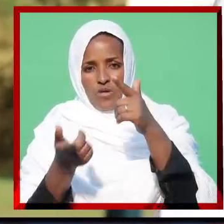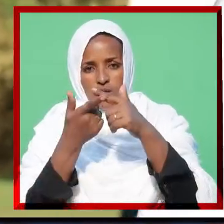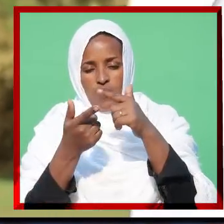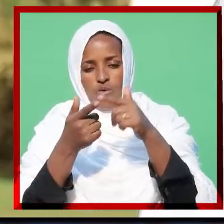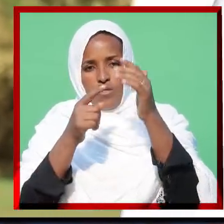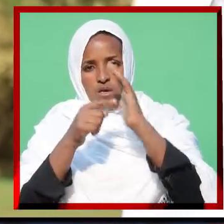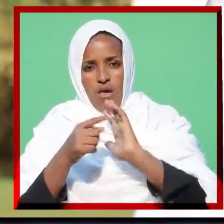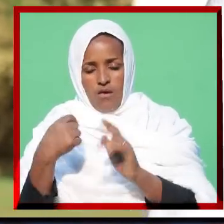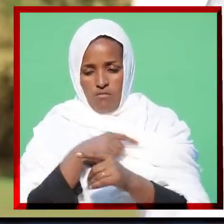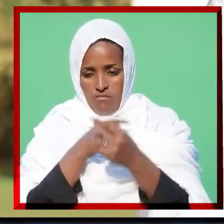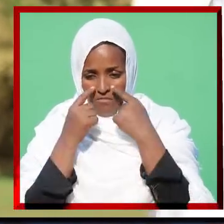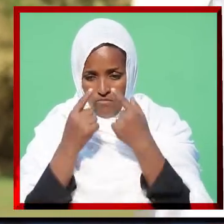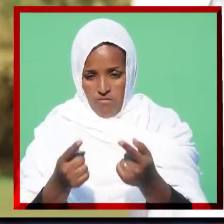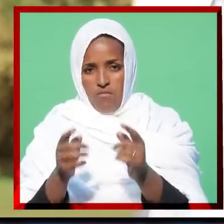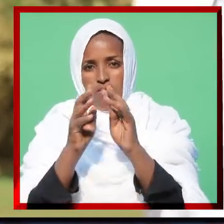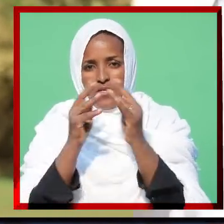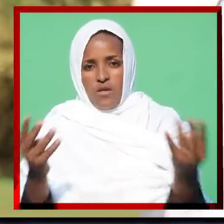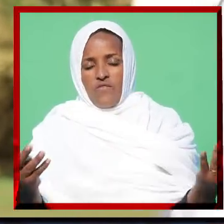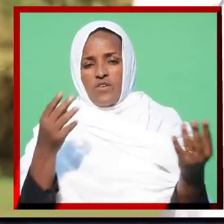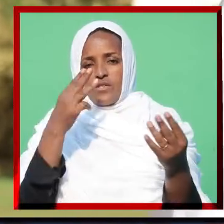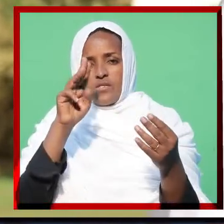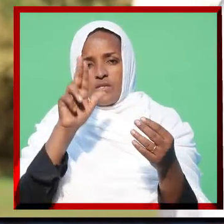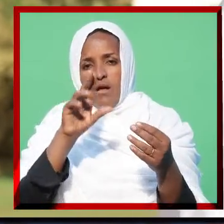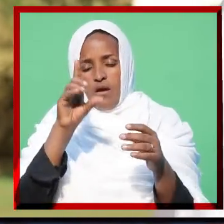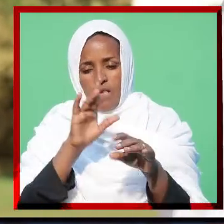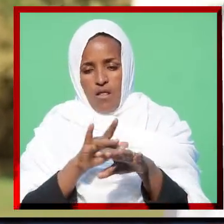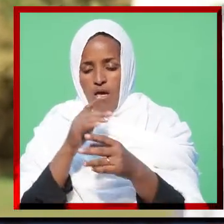ሁለተኛውን ጥያቄያቸውን ስናየው መጽሐፈ ሲራክ ላይ ያነሱት